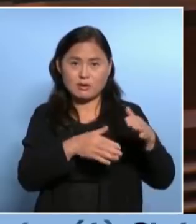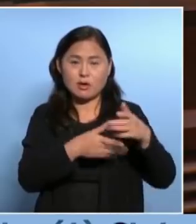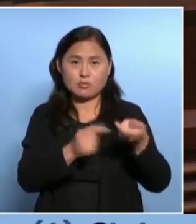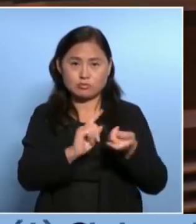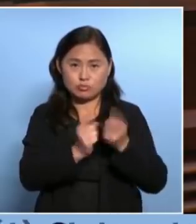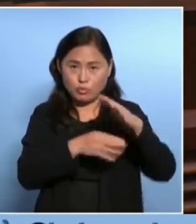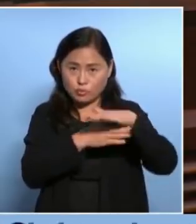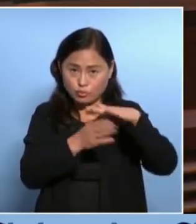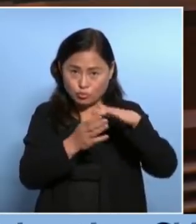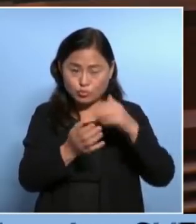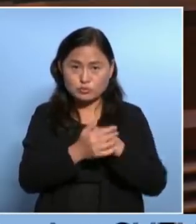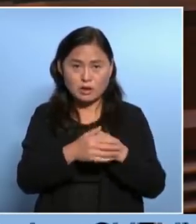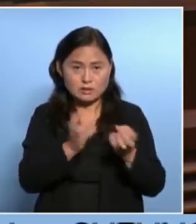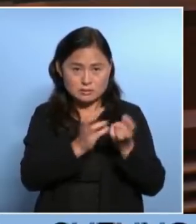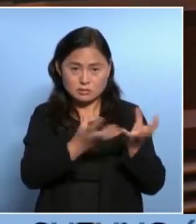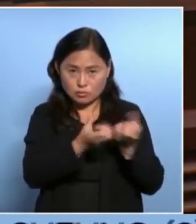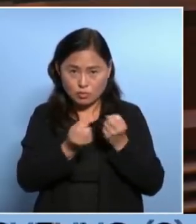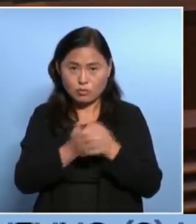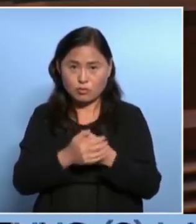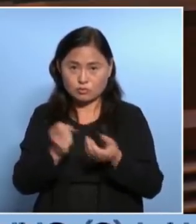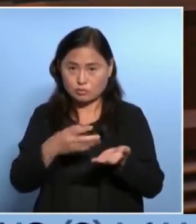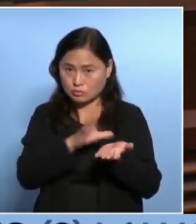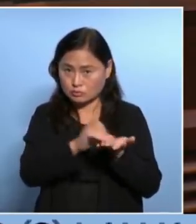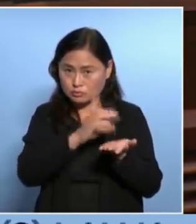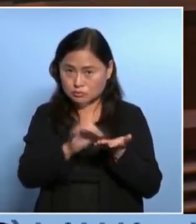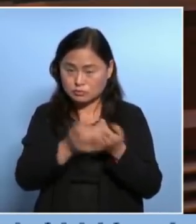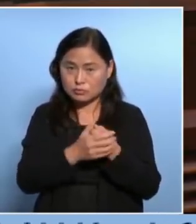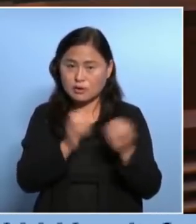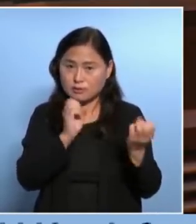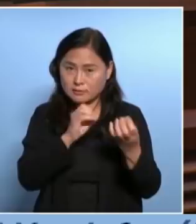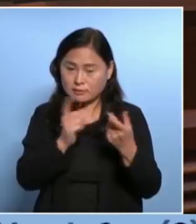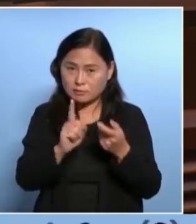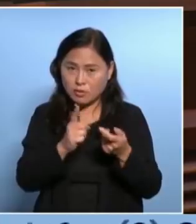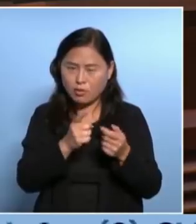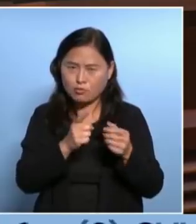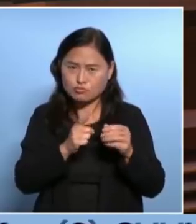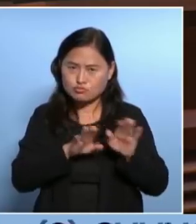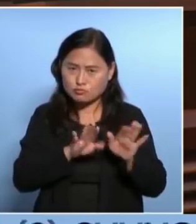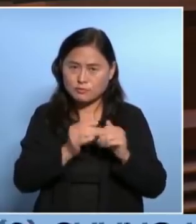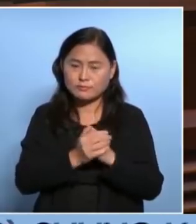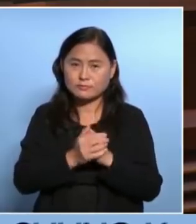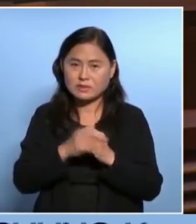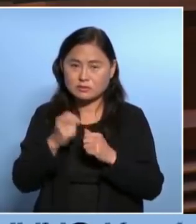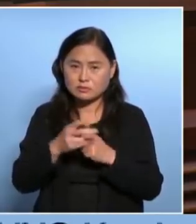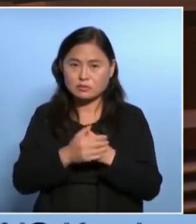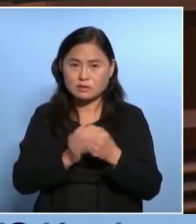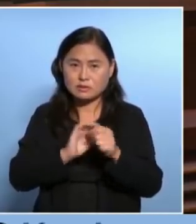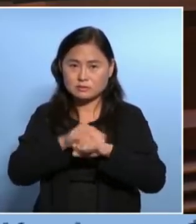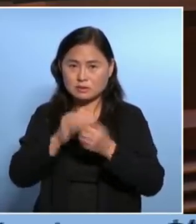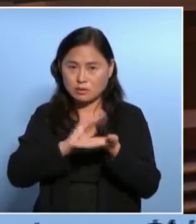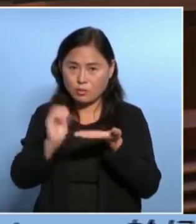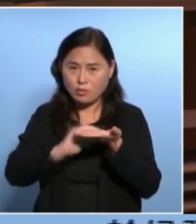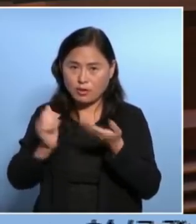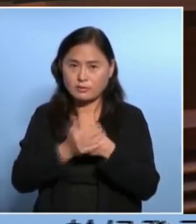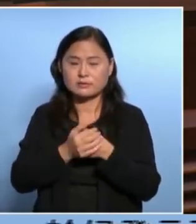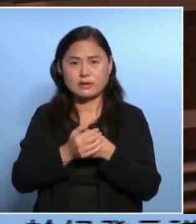過我哋同專家大家討論點樣處理呢件個案。亦都要參考世衛喺呢一方面